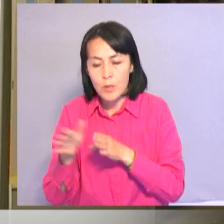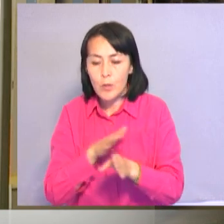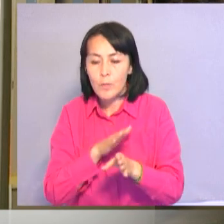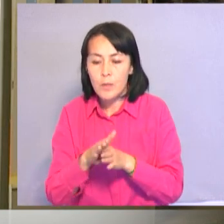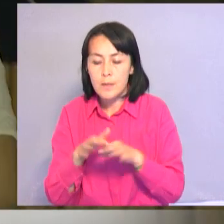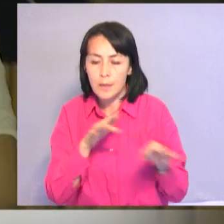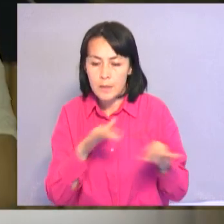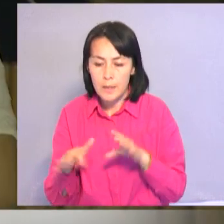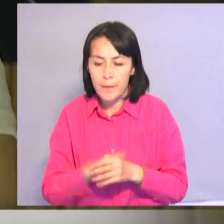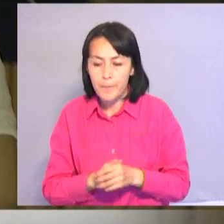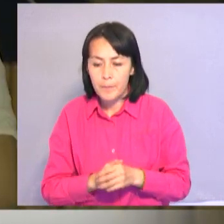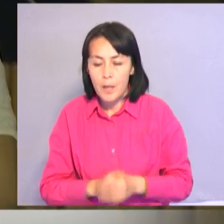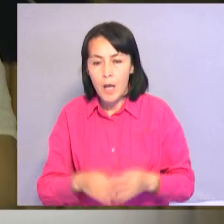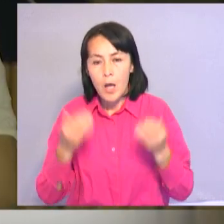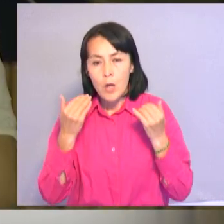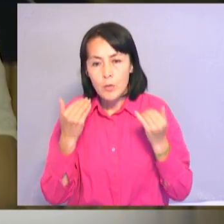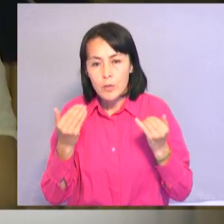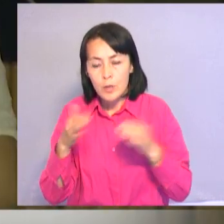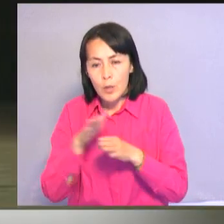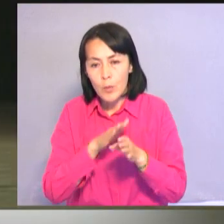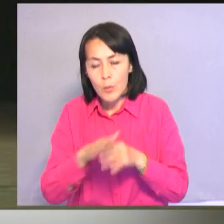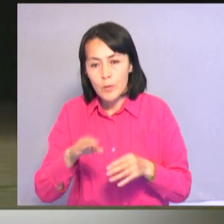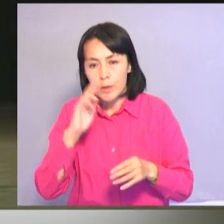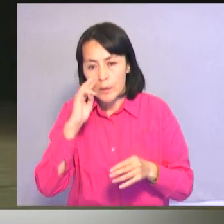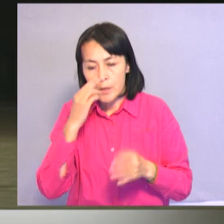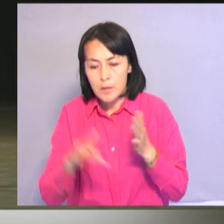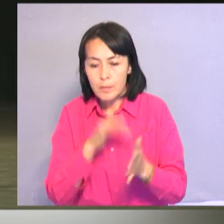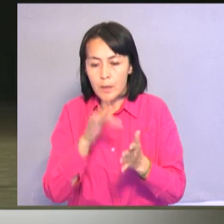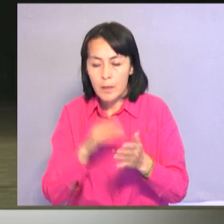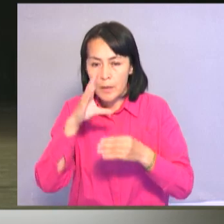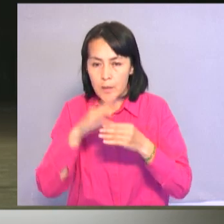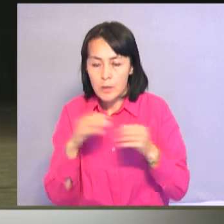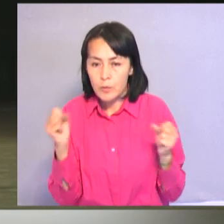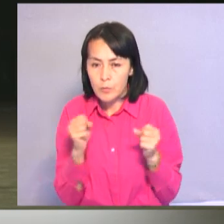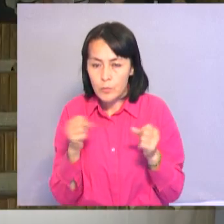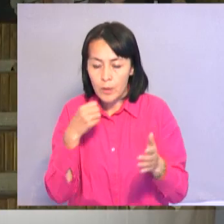отқан іс-шара. Open Air форматында өтіп жатқан Шымқала кештері күн суығанға